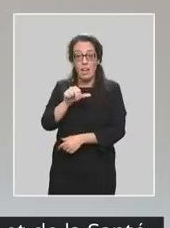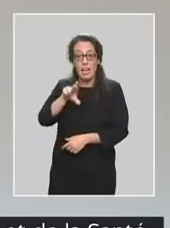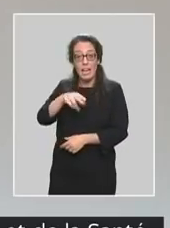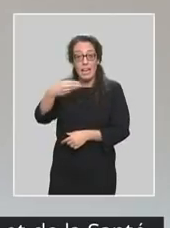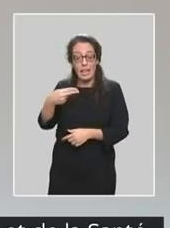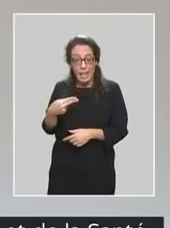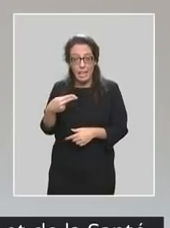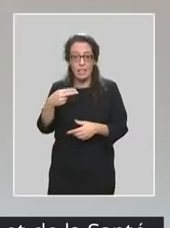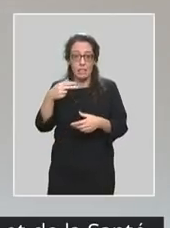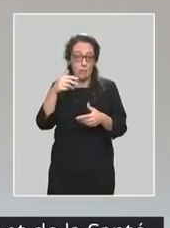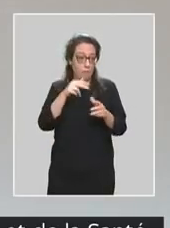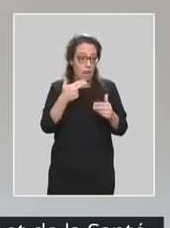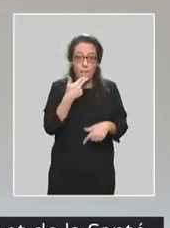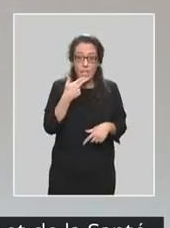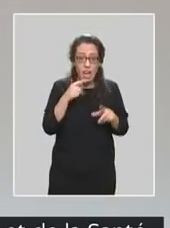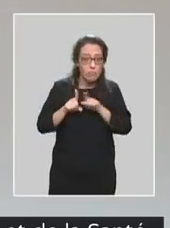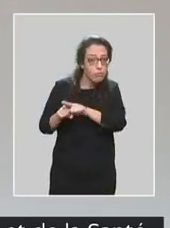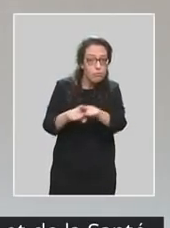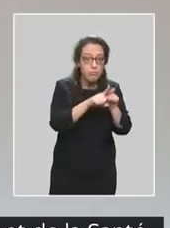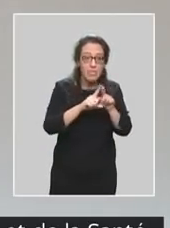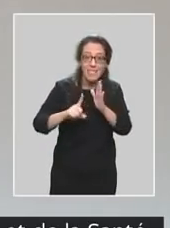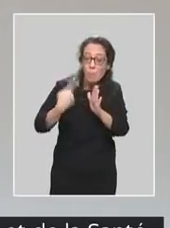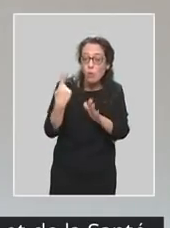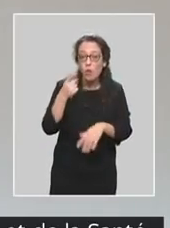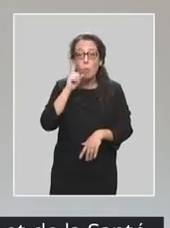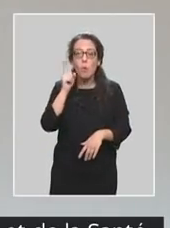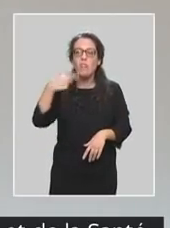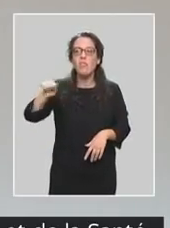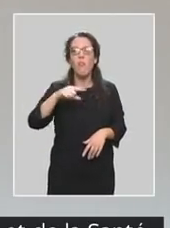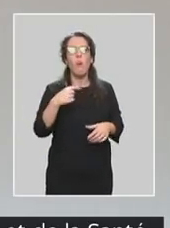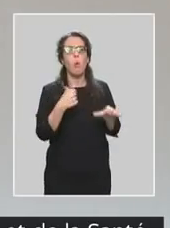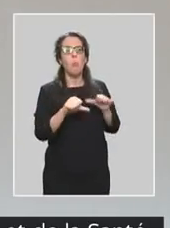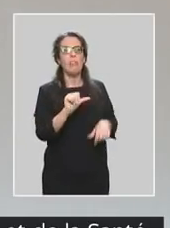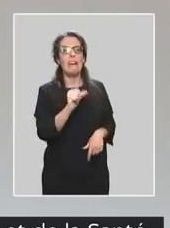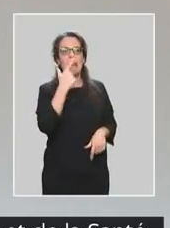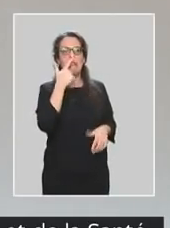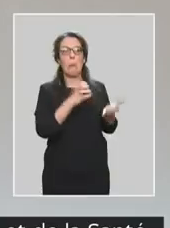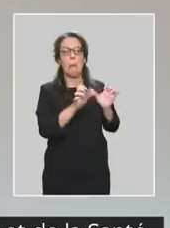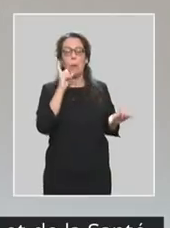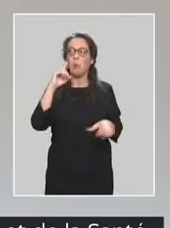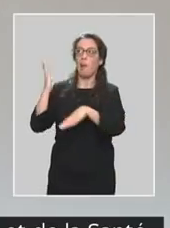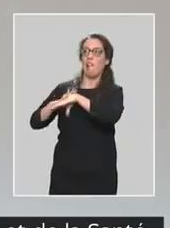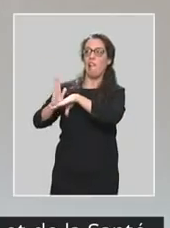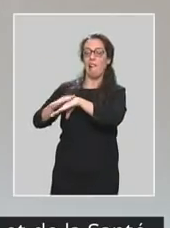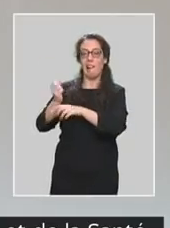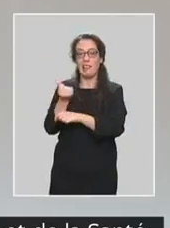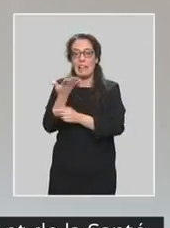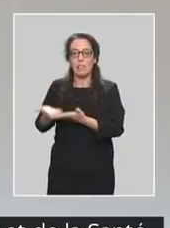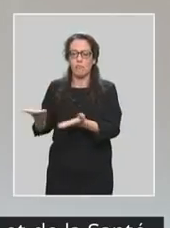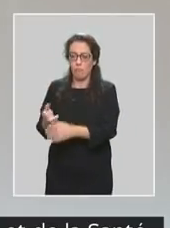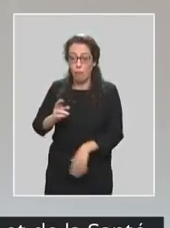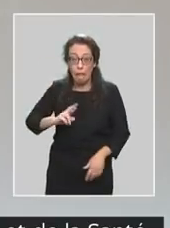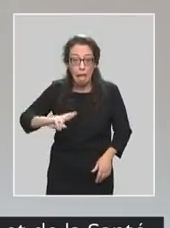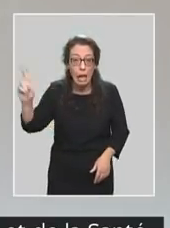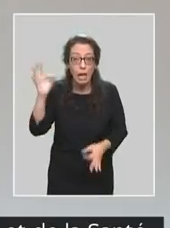l'un que l'autre. C'est important de le rappeler parce qu'on voit qu'il y a un peu de désamour pour le Moderna suite à l'alerte qui avait été faite sur certains cas très rares